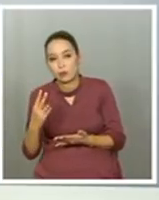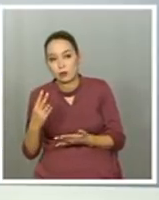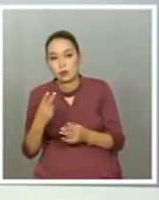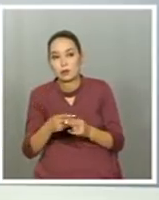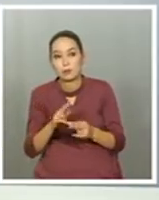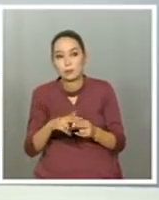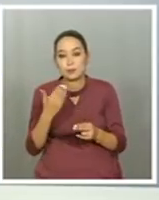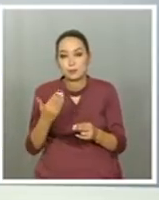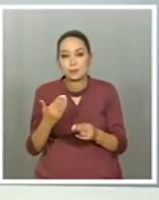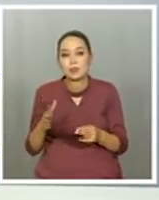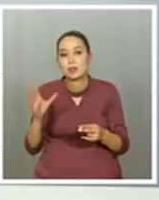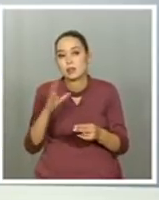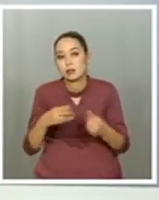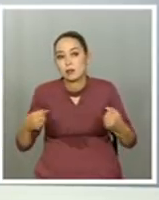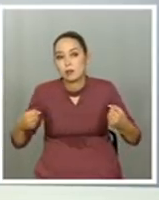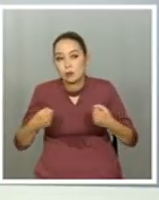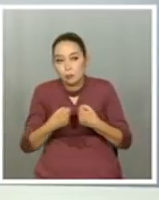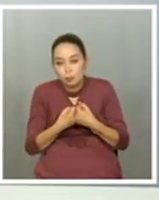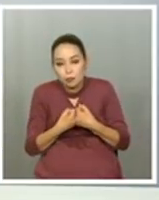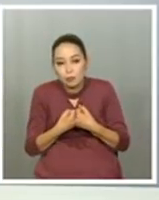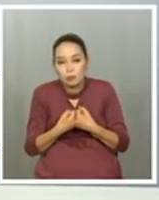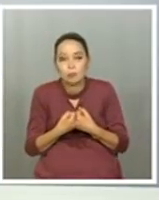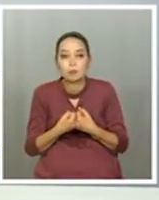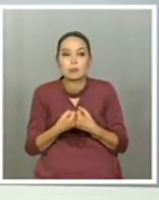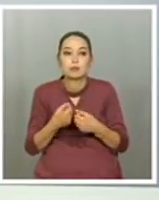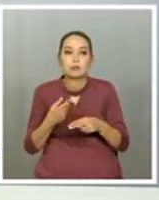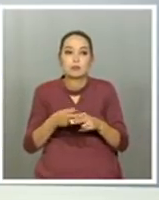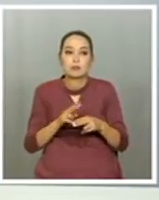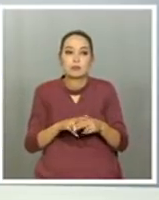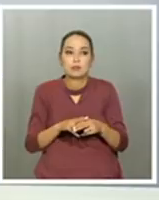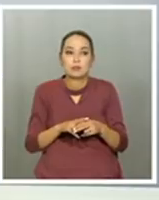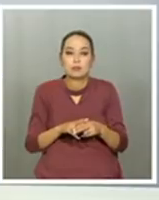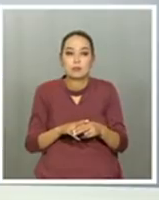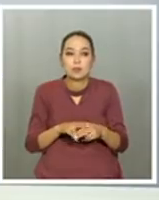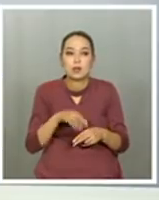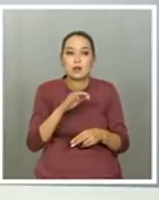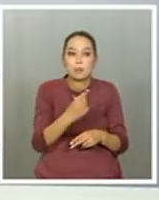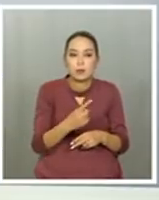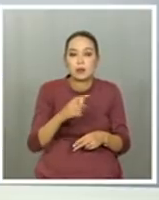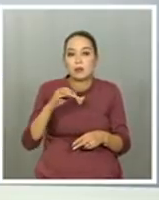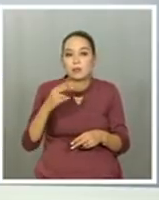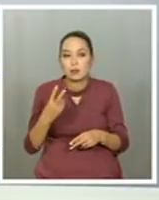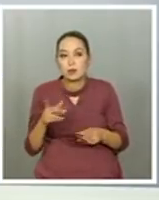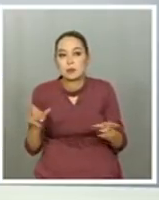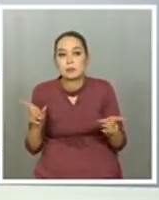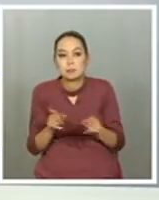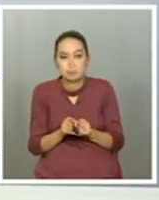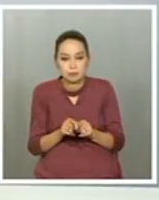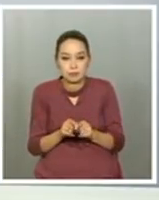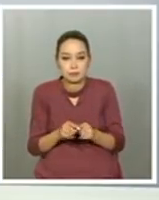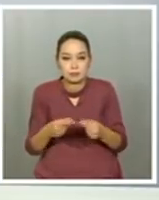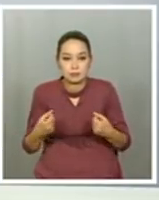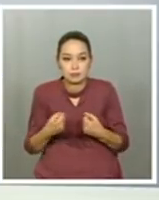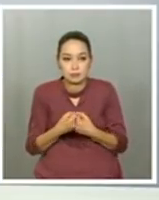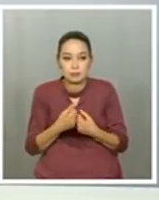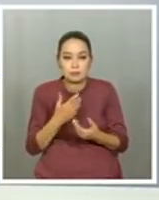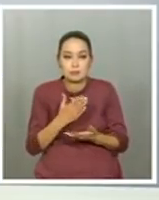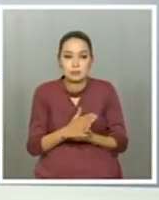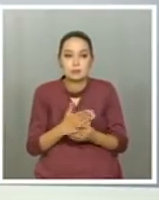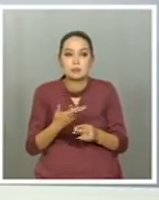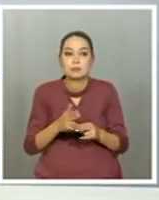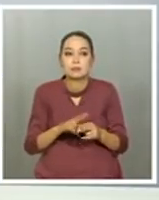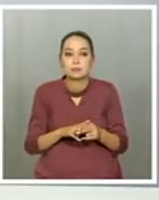әрекеттесуден кейін бұлар, яғни, күштік әсерлесу болды. F1 және F2 күштер арқылы бұлар бір-бірімен әрекеттесіп жатыр. Одан кейін,